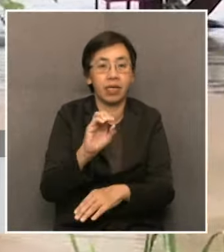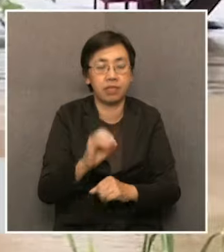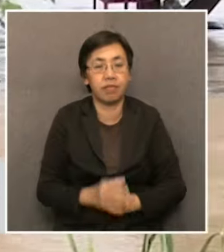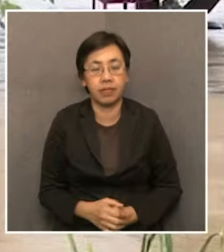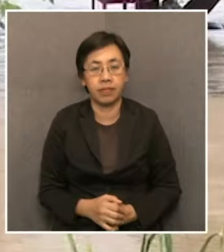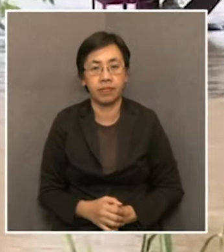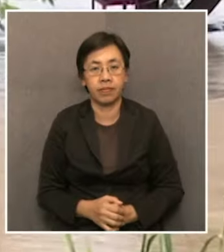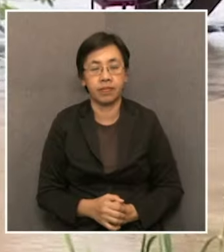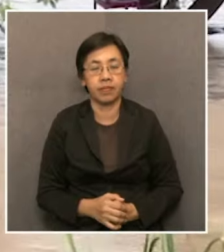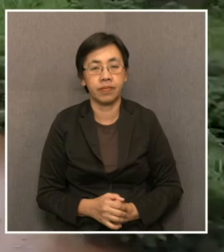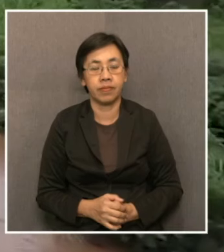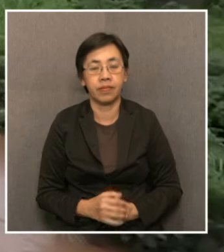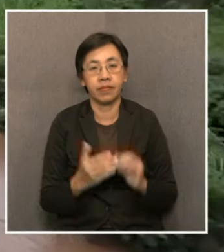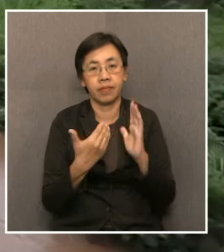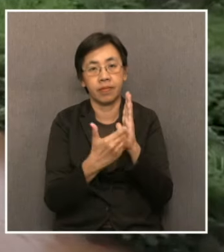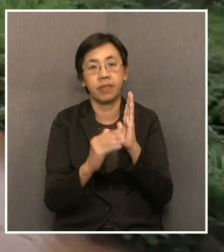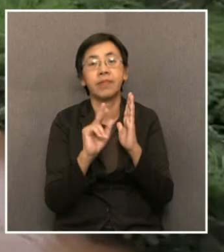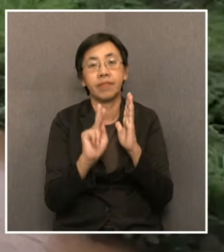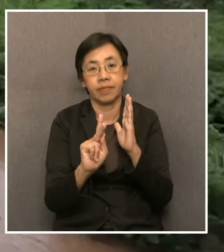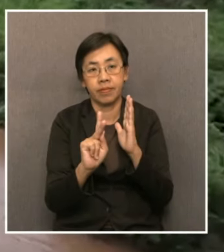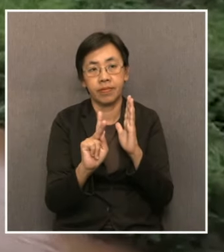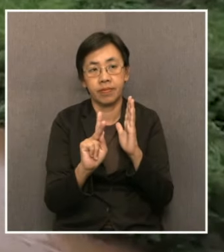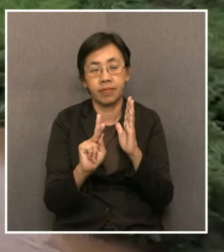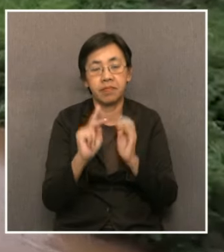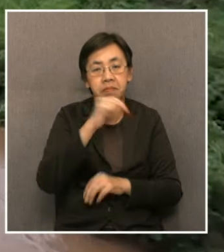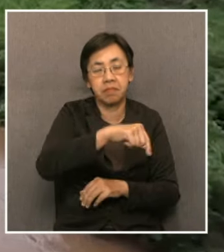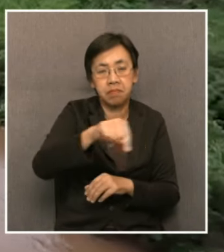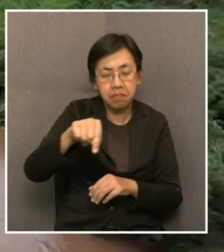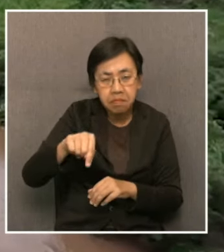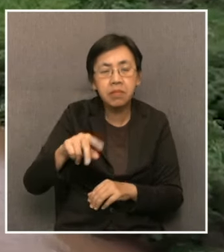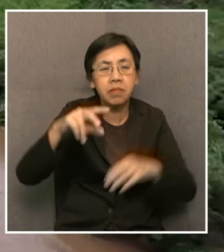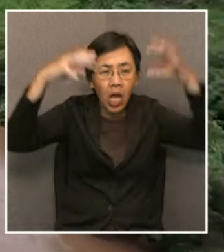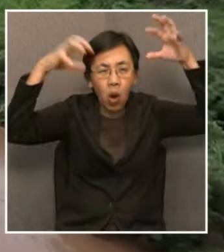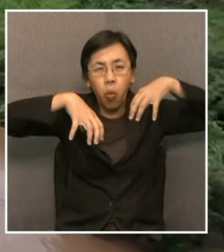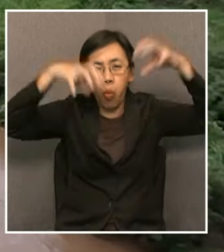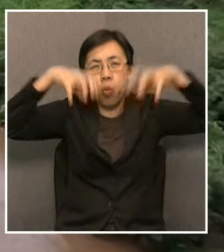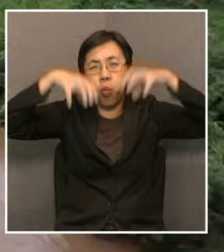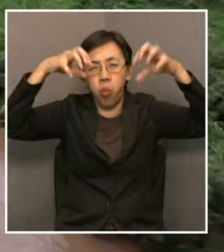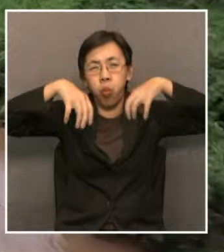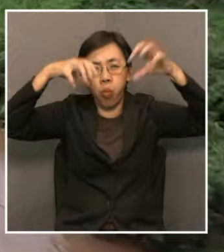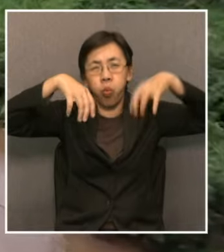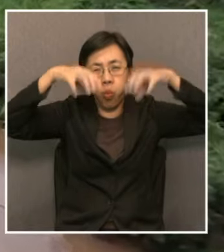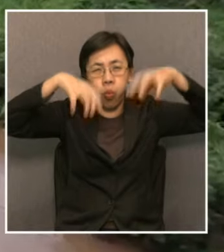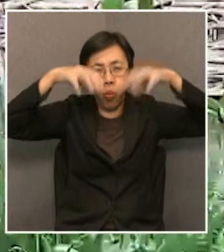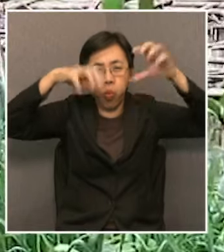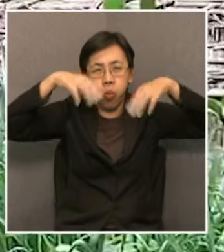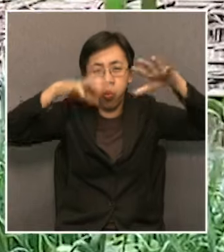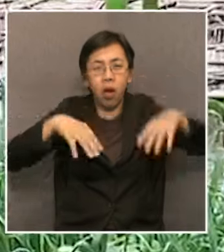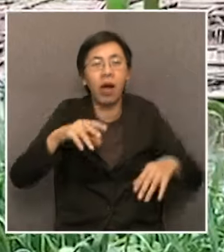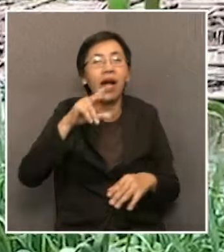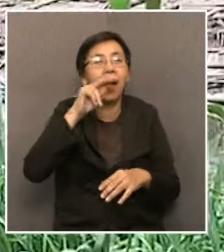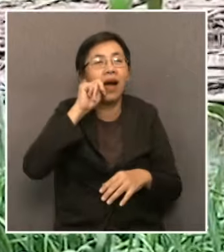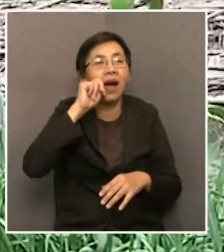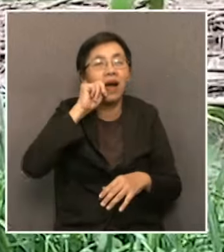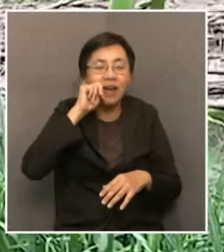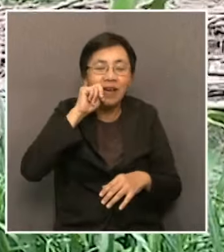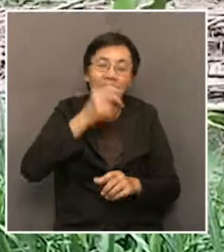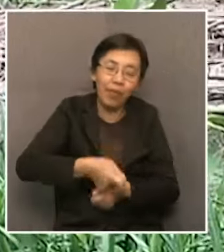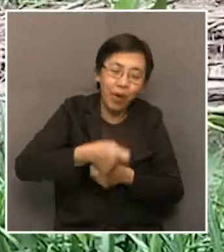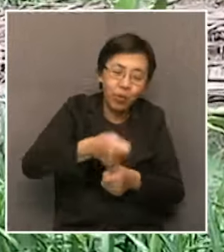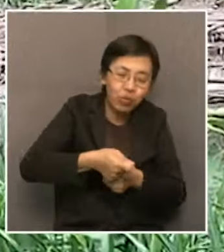ที่จังหวัดกาฬสินธุ์ครับหลายพื้นที่เจอกับฝนแล้วนะครับฝนตกหนักครับนอกจากจะสร้างความชุ่มชื้นให้กับพื้นที่การเกษตร